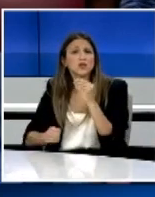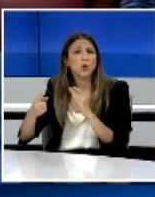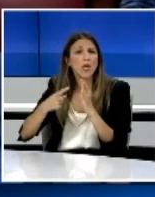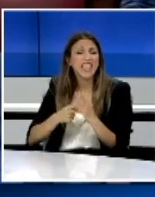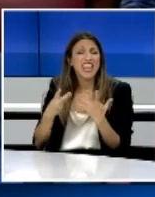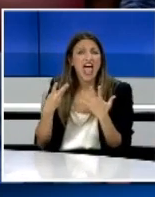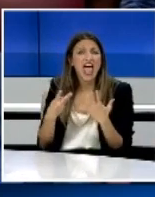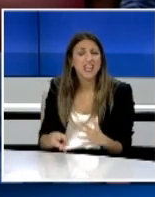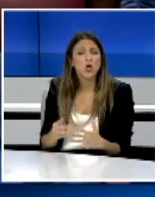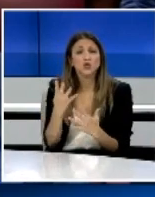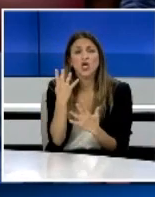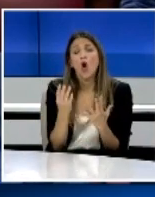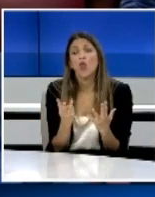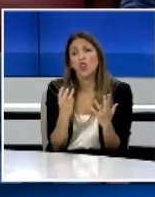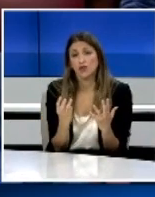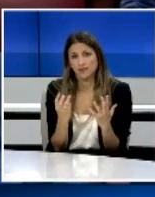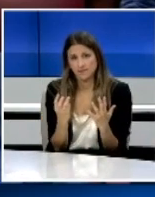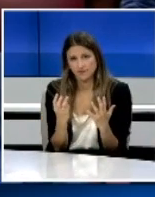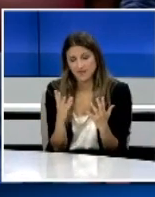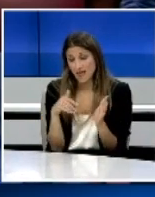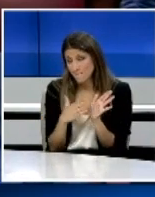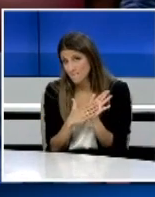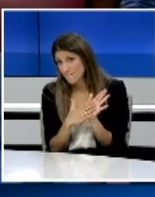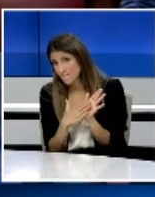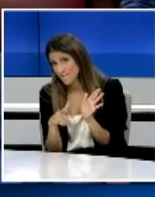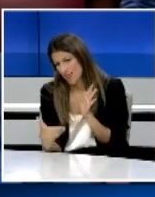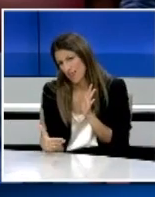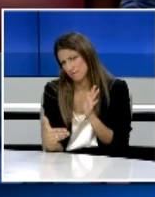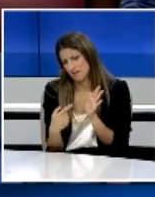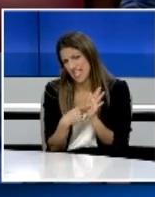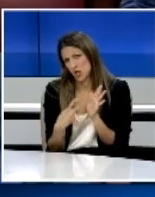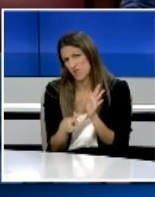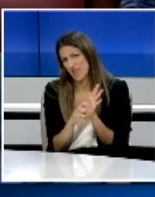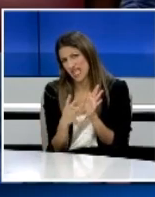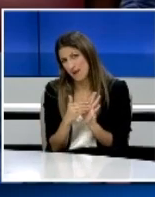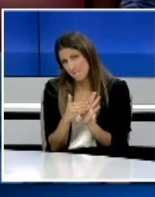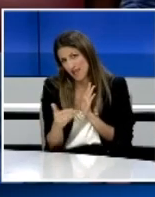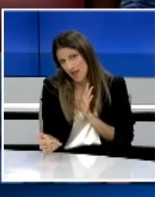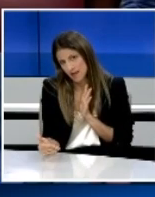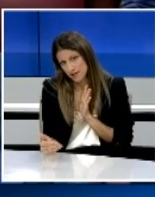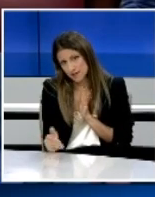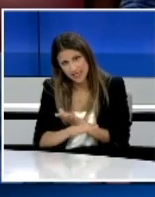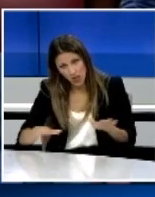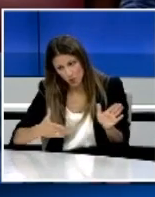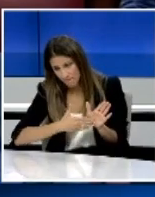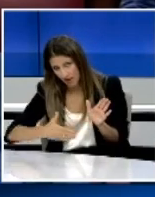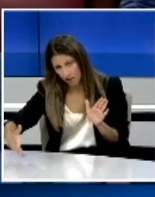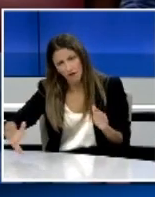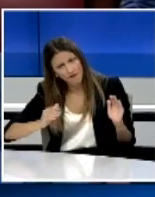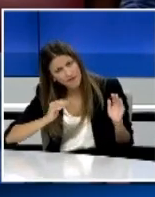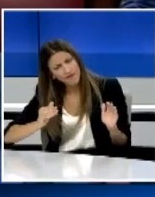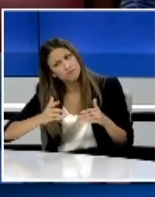80. Μεταπολίτευση βεβαίως δεν είναι μια περίοδος που τελειώνει, κλείνει, συνεχίζει.